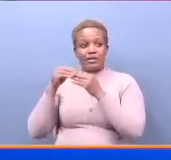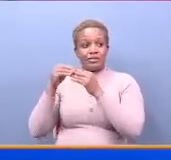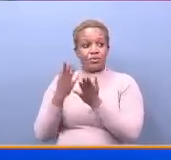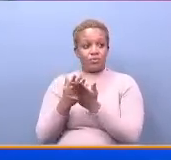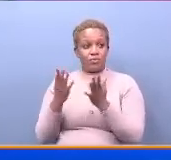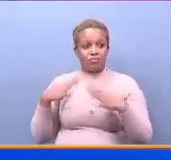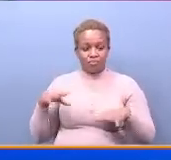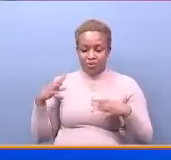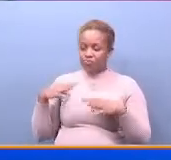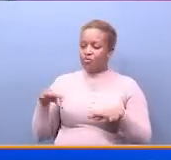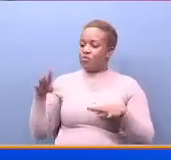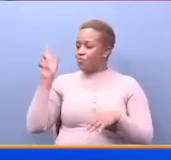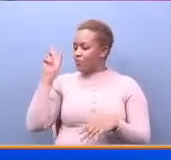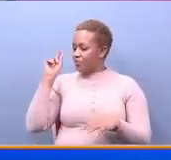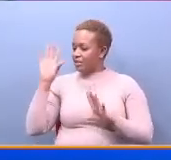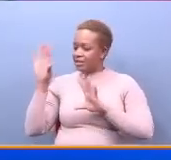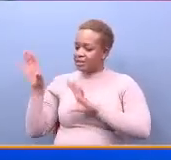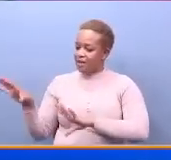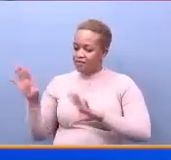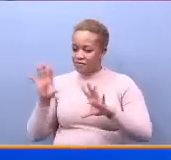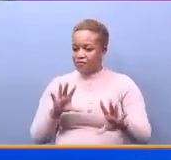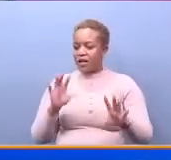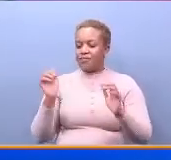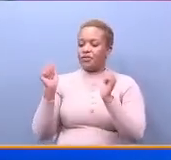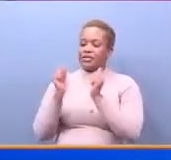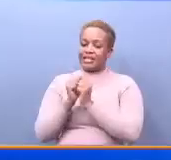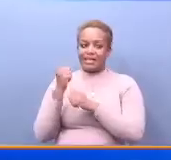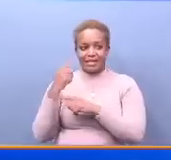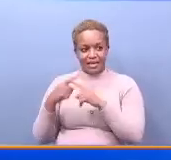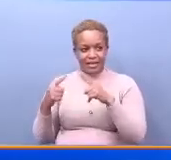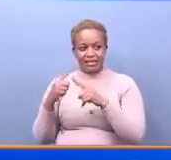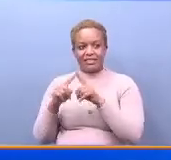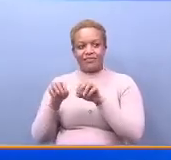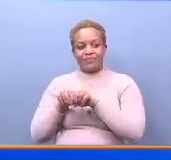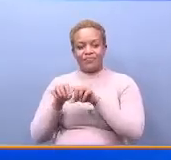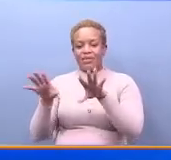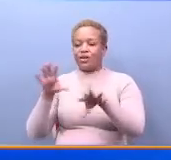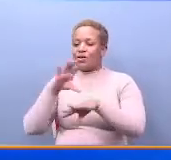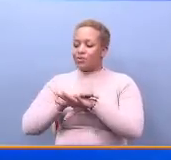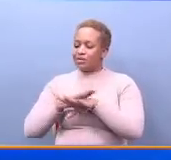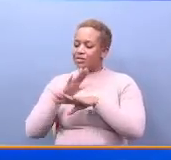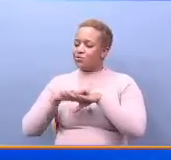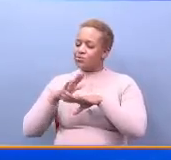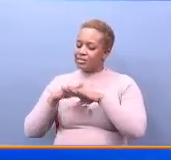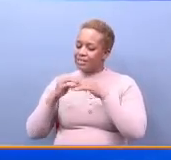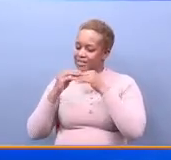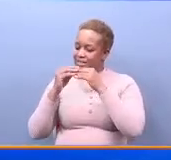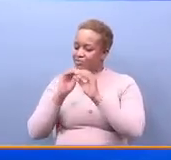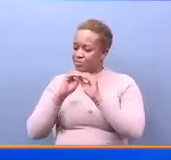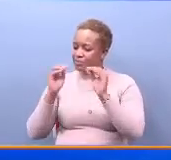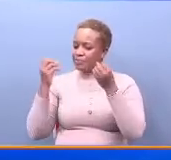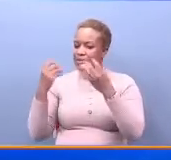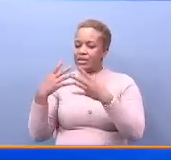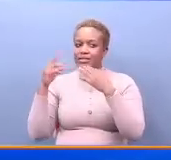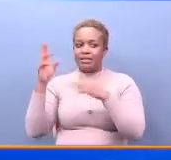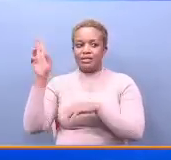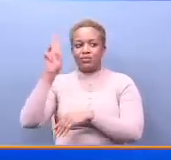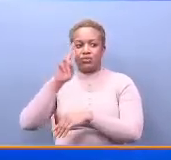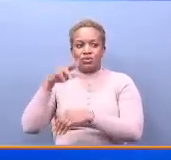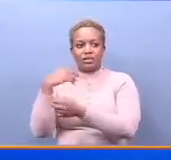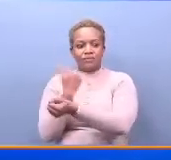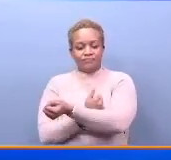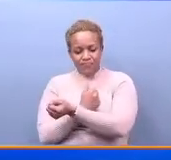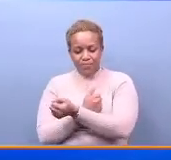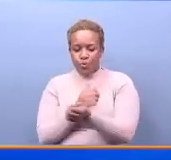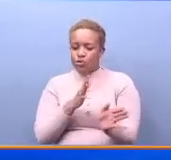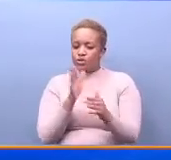wa Mombasa wameteseka kwa hii miaka 10 ya ugatuzi. Hawajapata uongozi bora. Vijana wengi wako kwa madawa, ni mateja. Nafasi